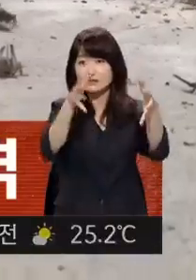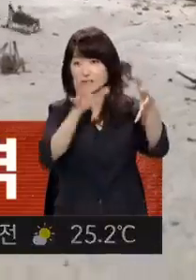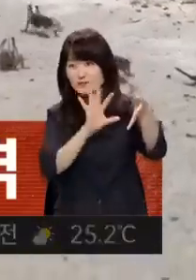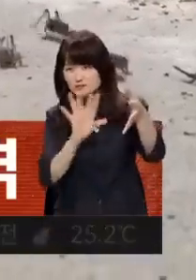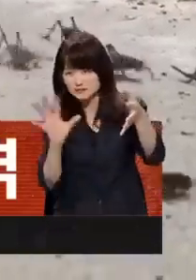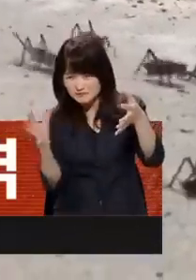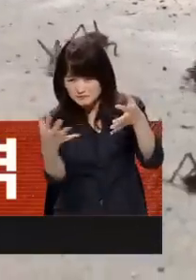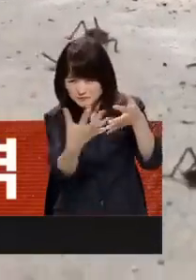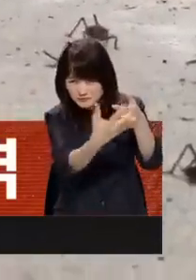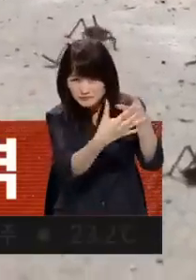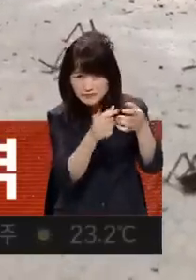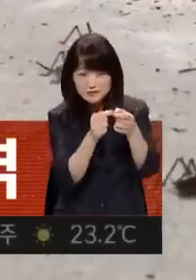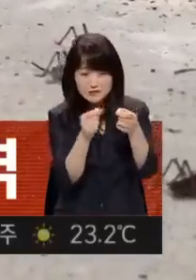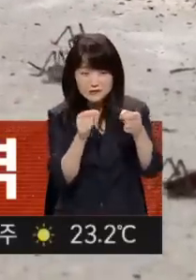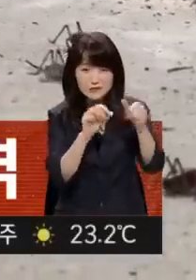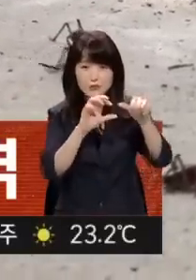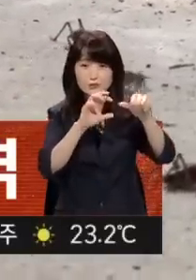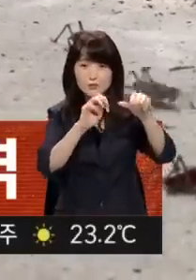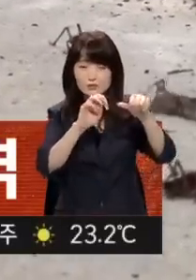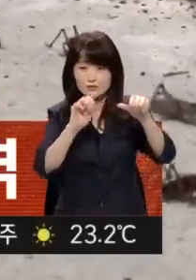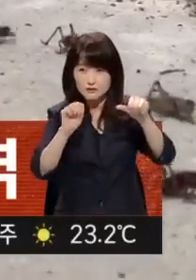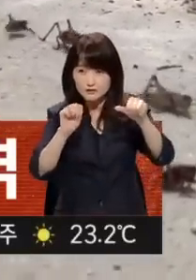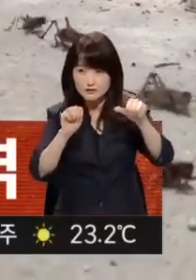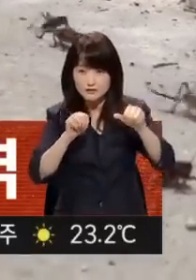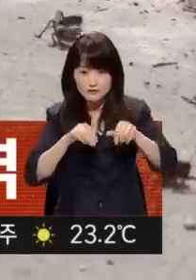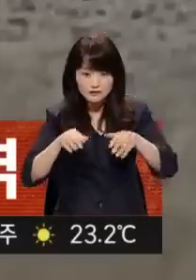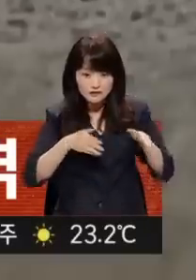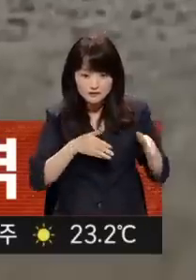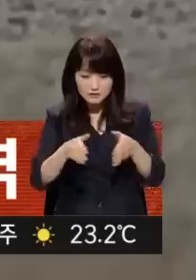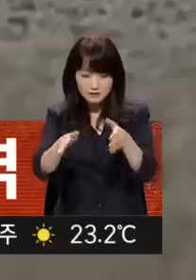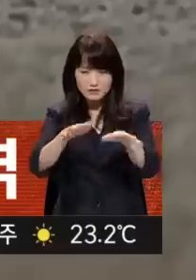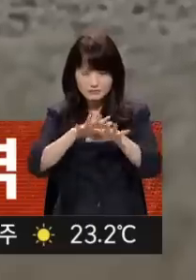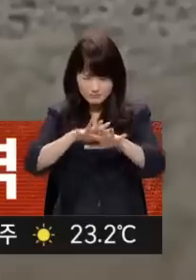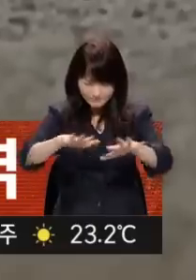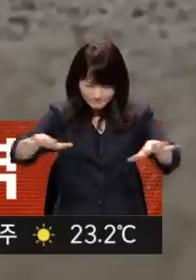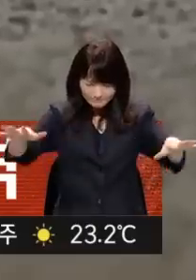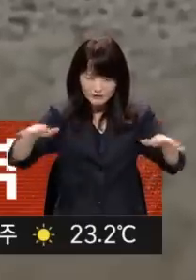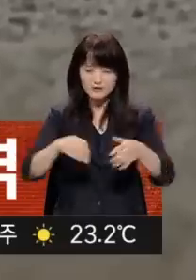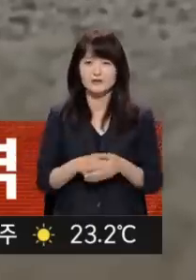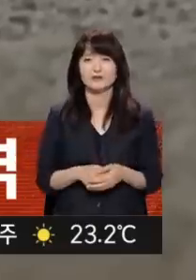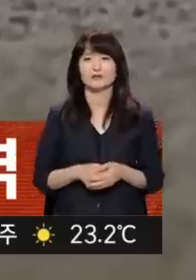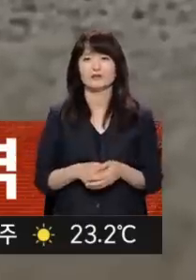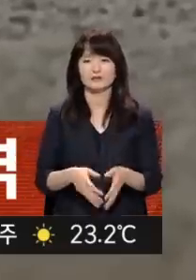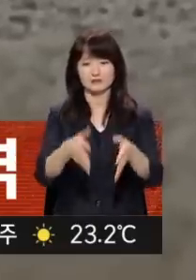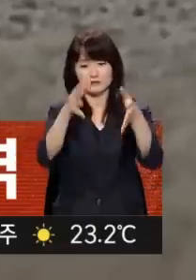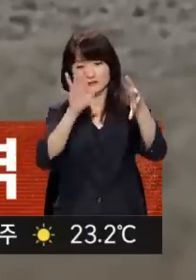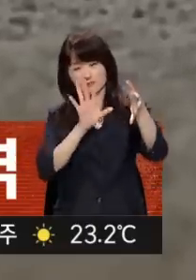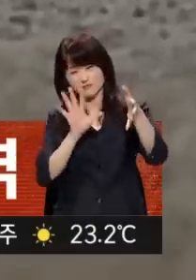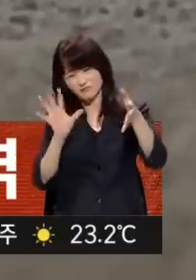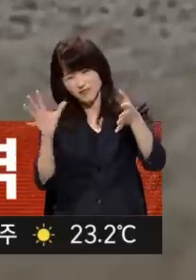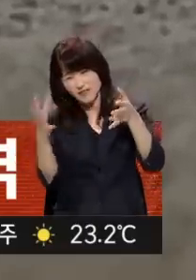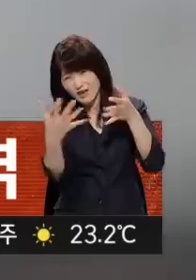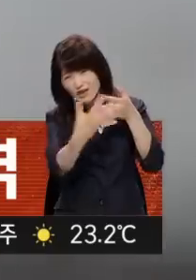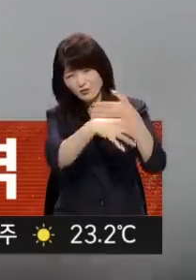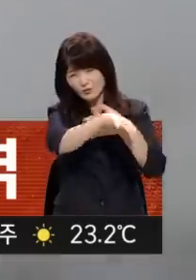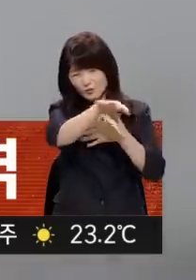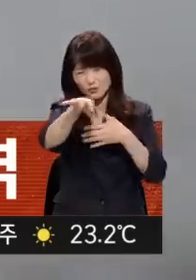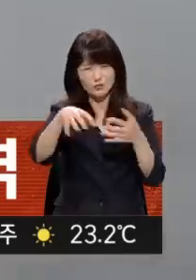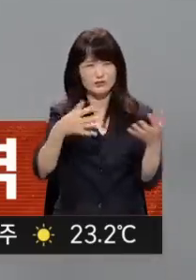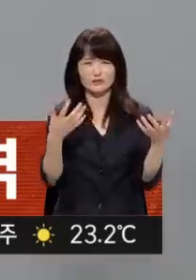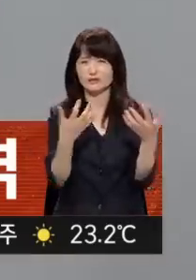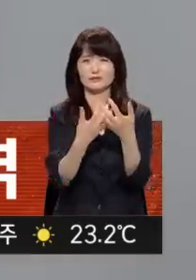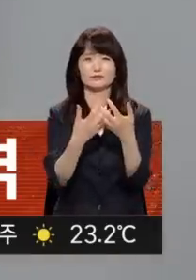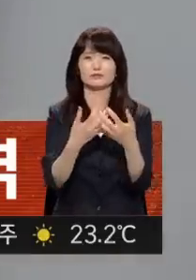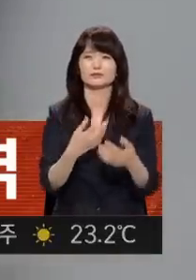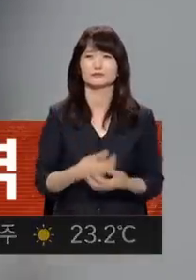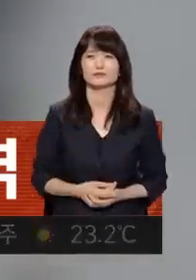5cm가 넘는 귀뚜라미들이 주택과 외벽에도 잔디에도 그리고 차가 지나다니는 도로에도 어딜가나 없는 곳이 없는 상황인 겁니다